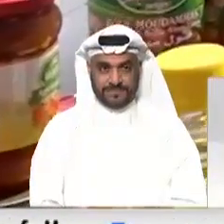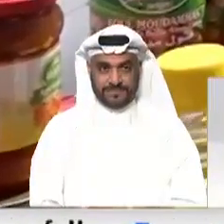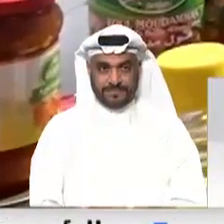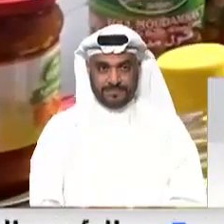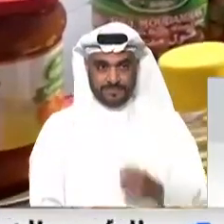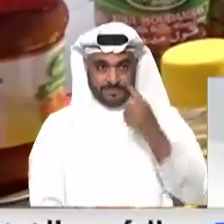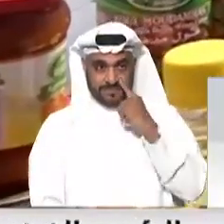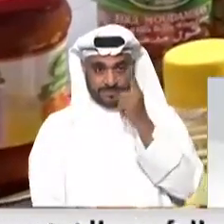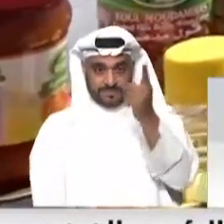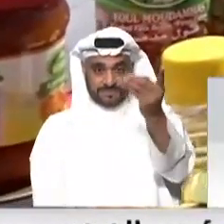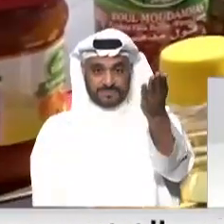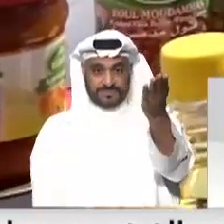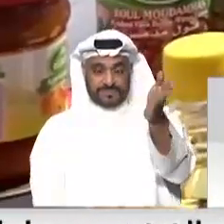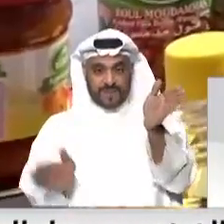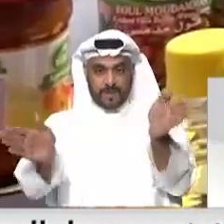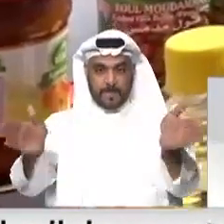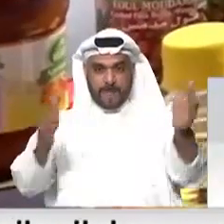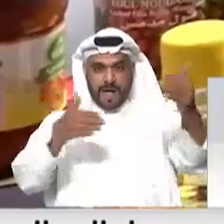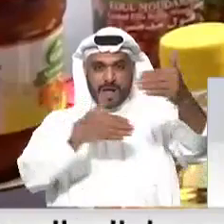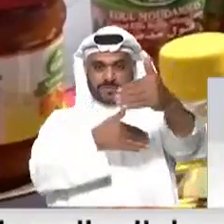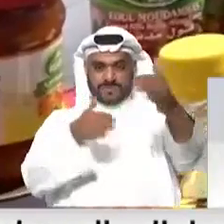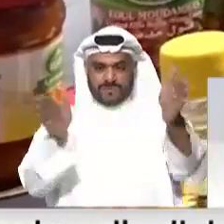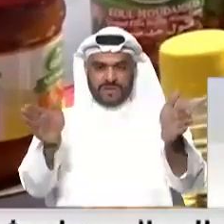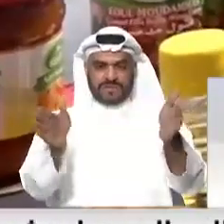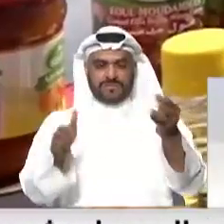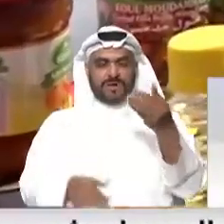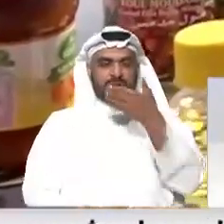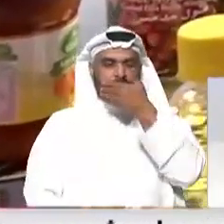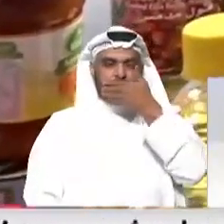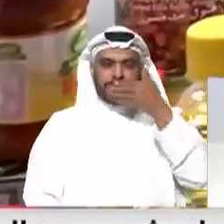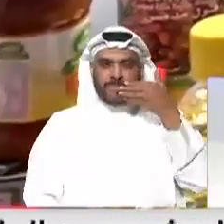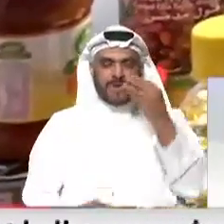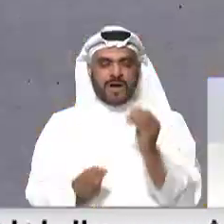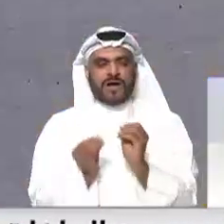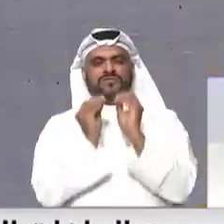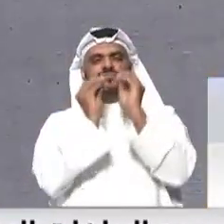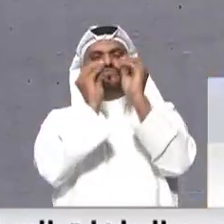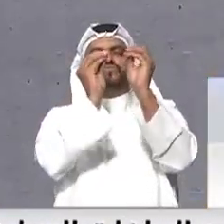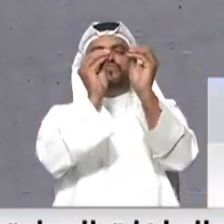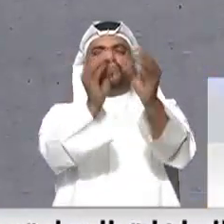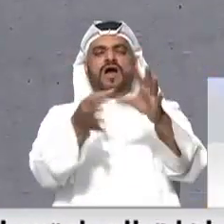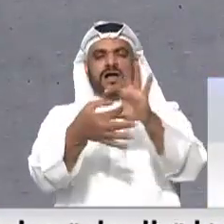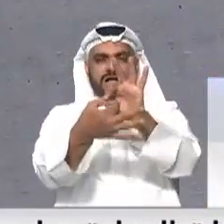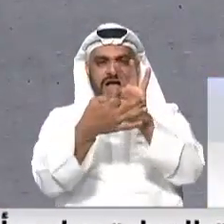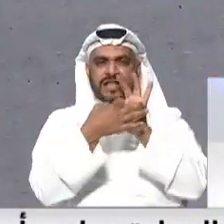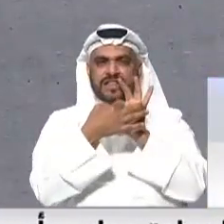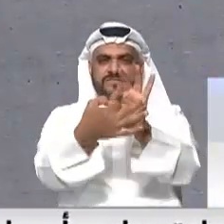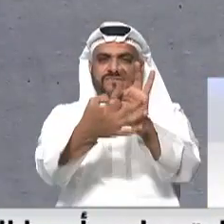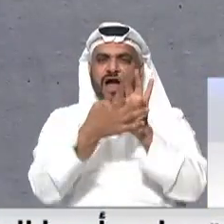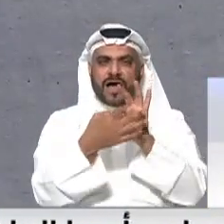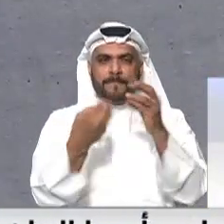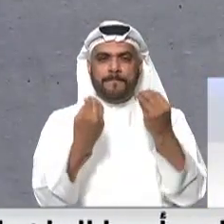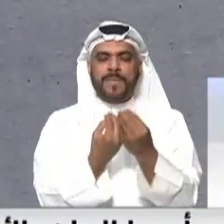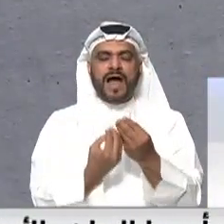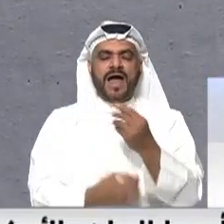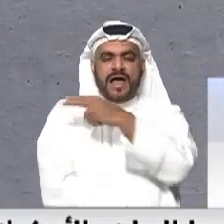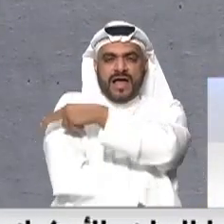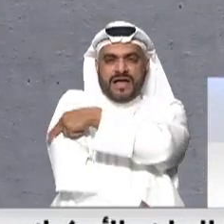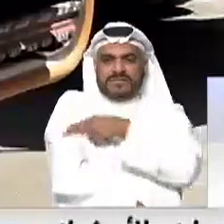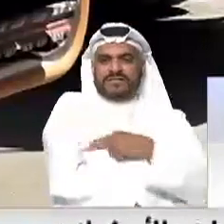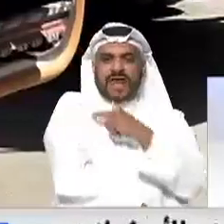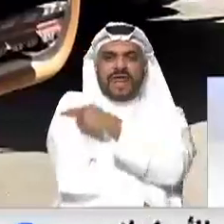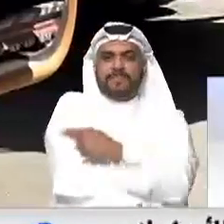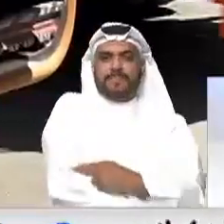ضمن مشروع سلة رمضانية لهذا العام، سلم الهلال الأحمر الكويتي بالتنسيق مع الصليب الأحمر اللبناني 2000